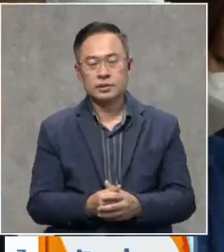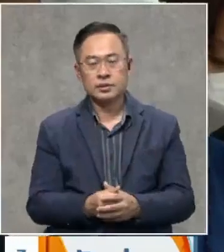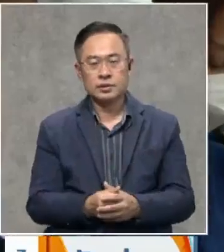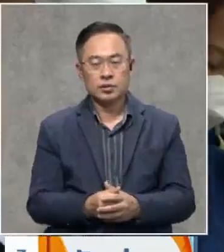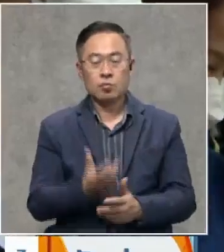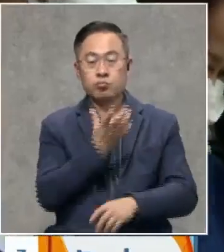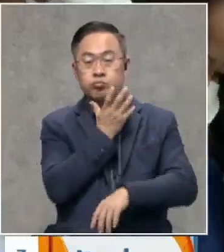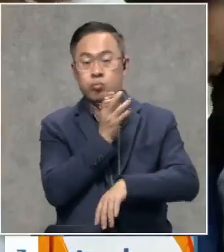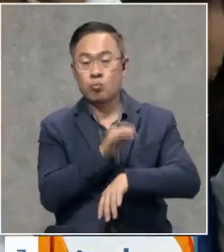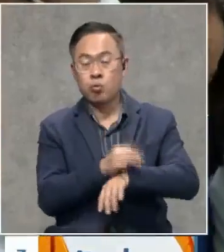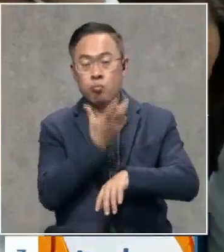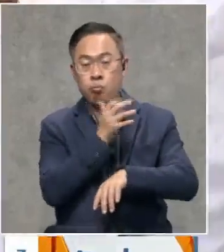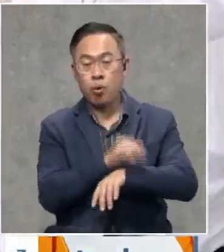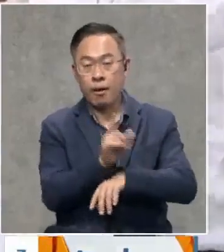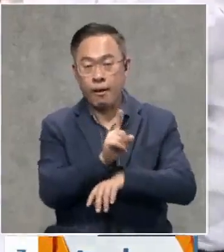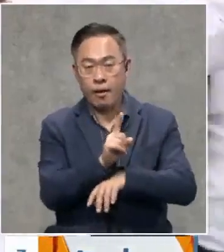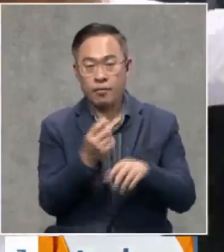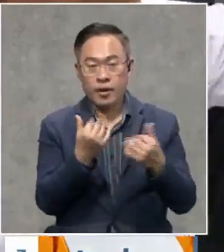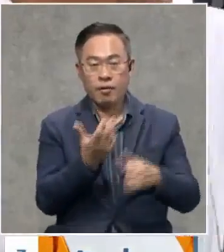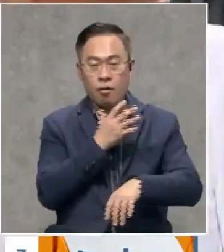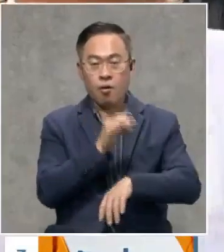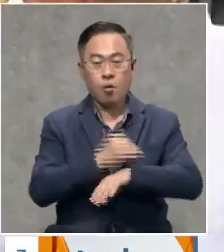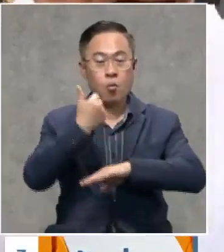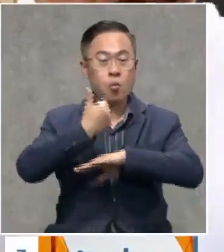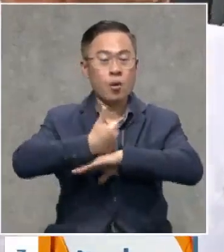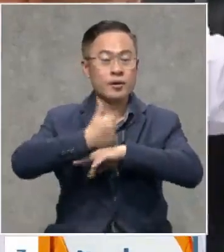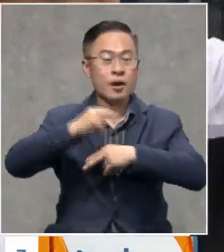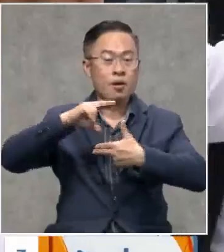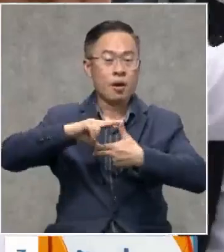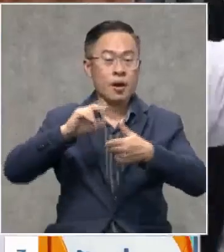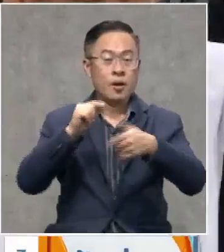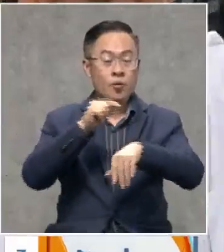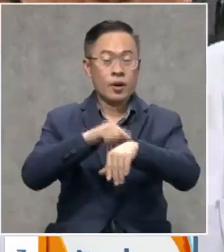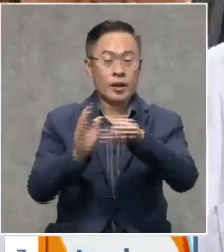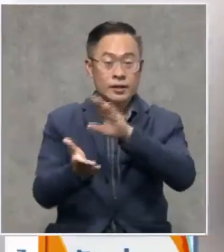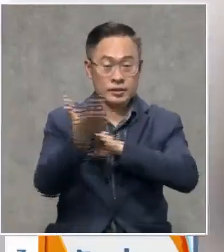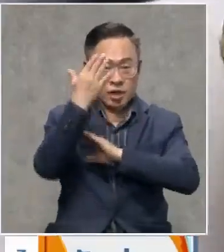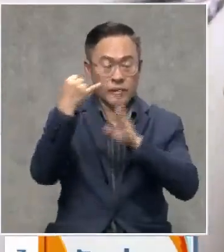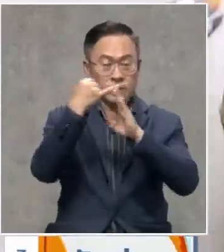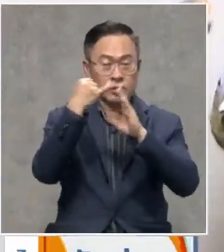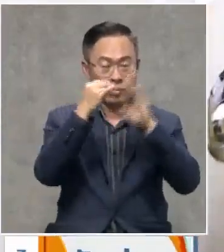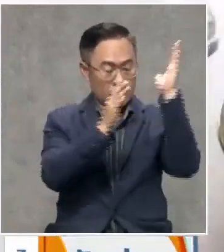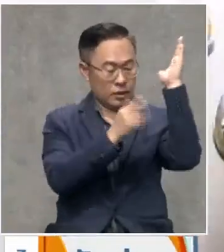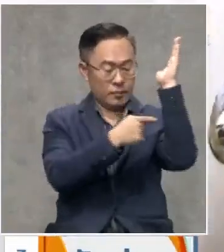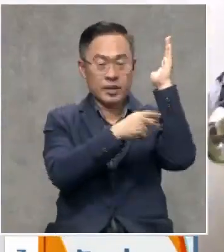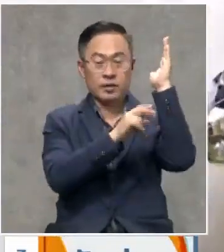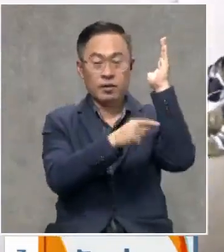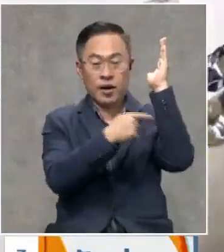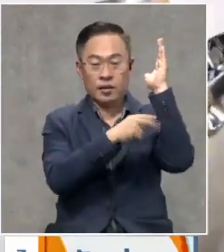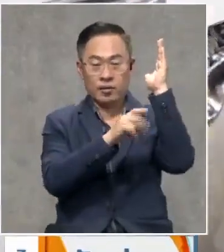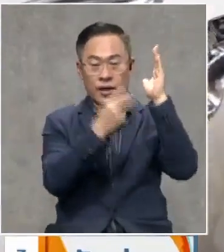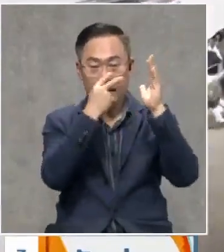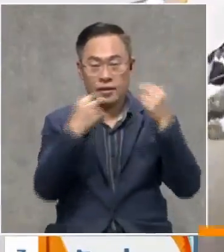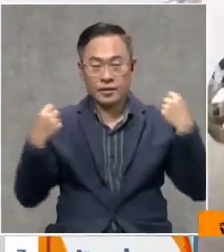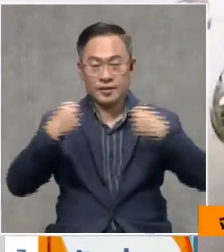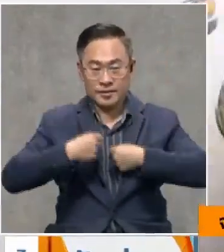พลเอกประวิตรวงสุวรรณนะคะรองนายกรัฐมนตรีหัวหน้าพรรคพลังประชารัฐเมื่อเช้านี้ไปนครศรีธรรมราชค่ะเนี่ยค่ะก็